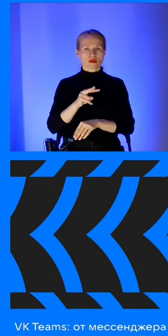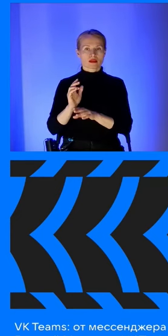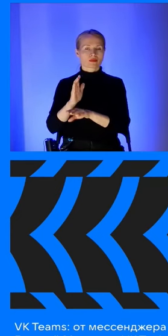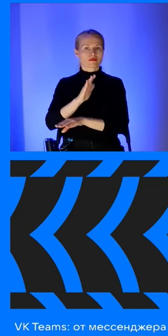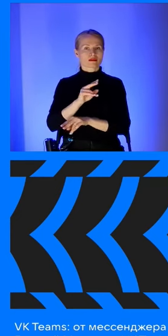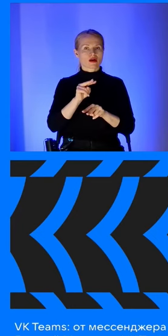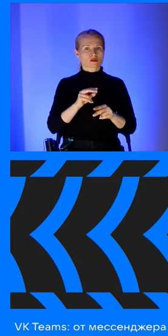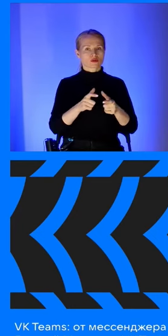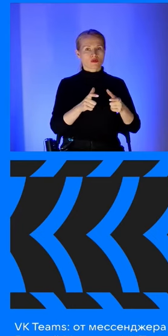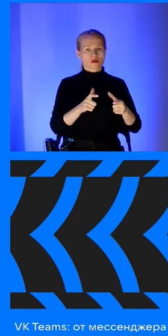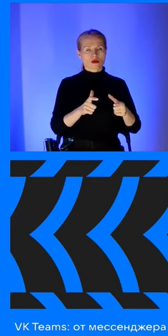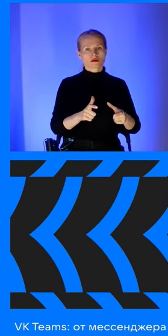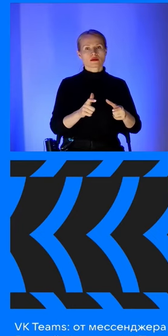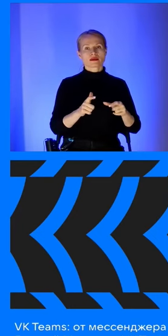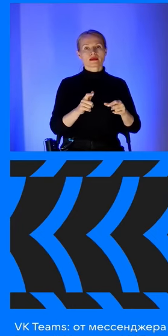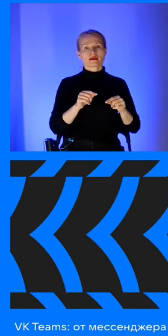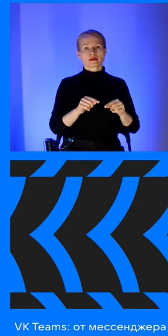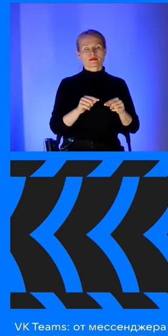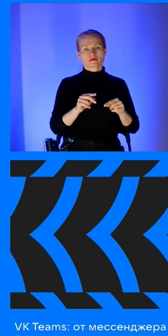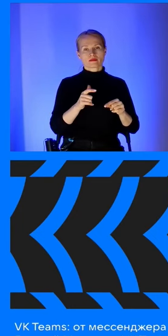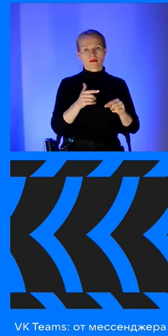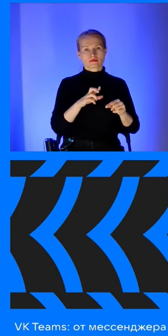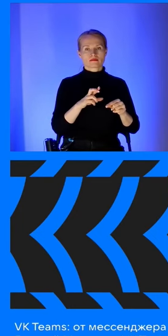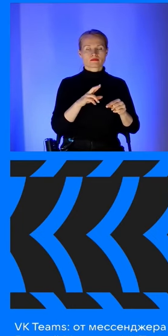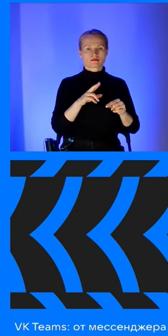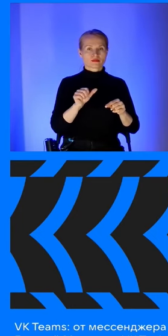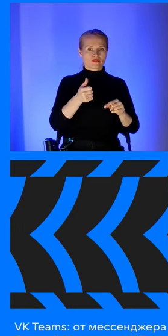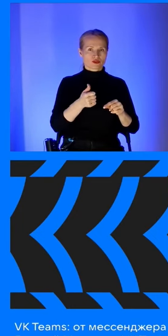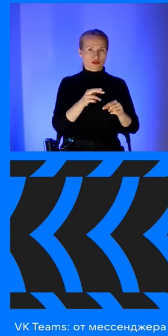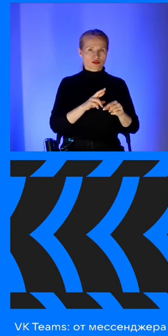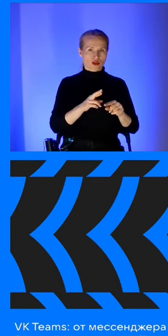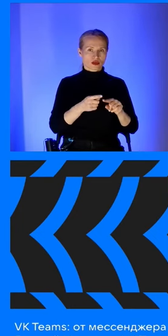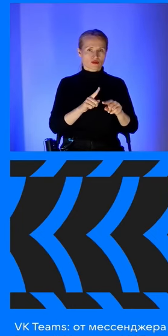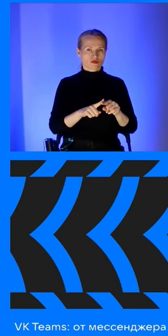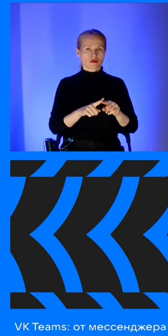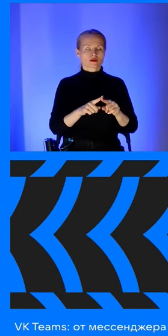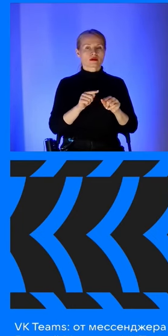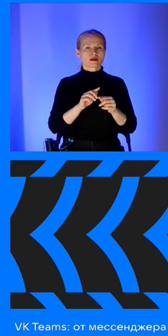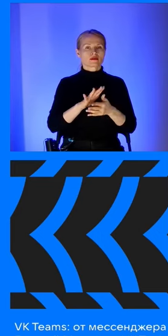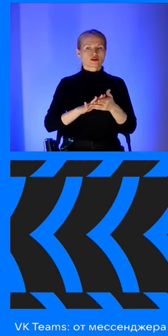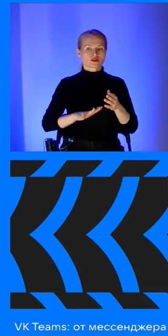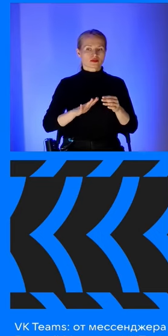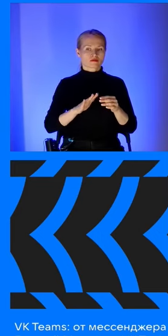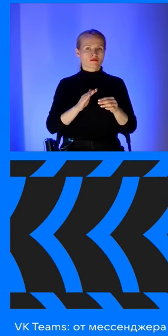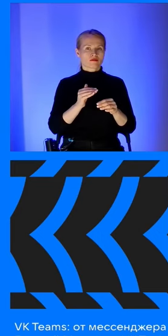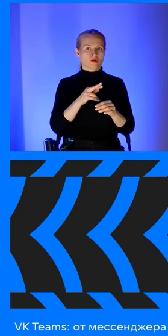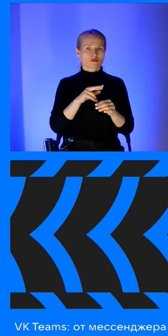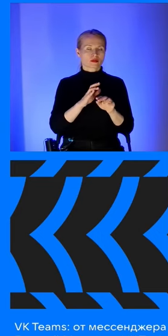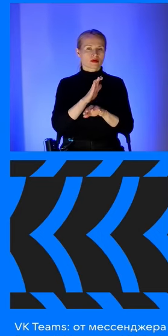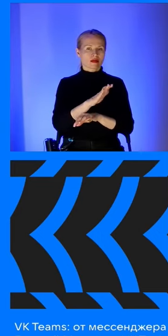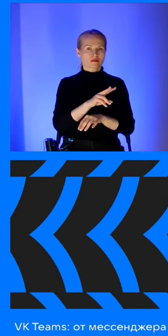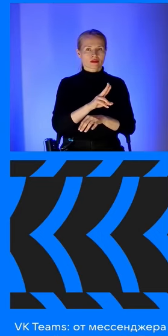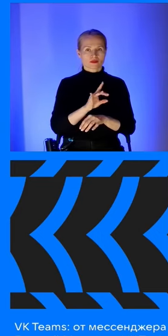контроллер и окей первичной ячейки, которая тоже, в свою очередь, отправляет flop в